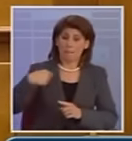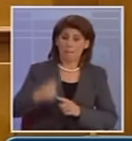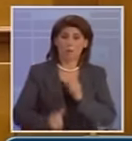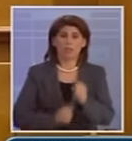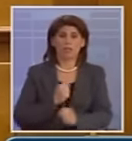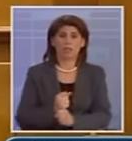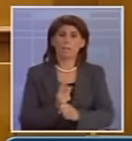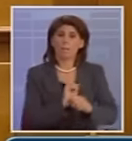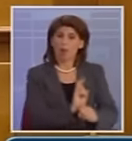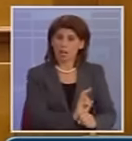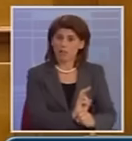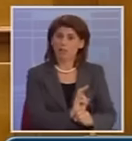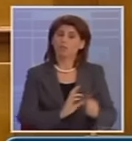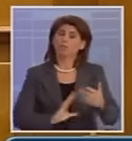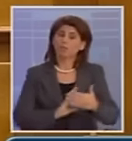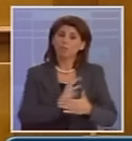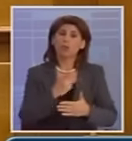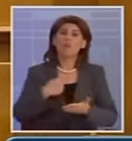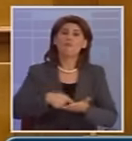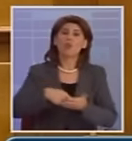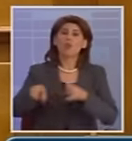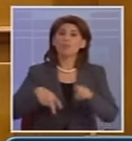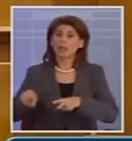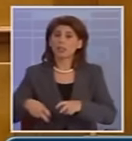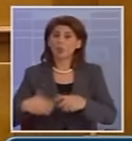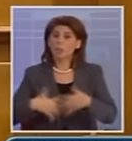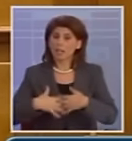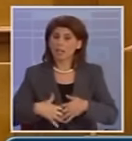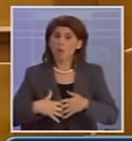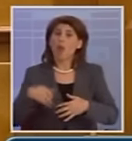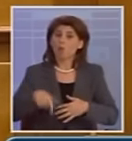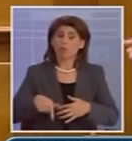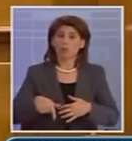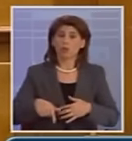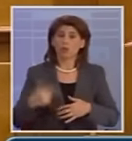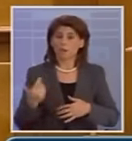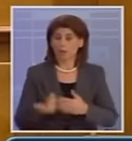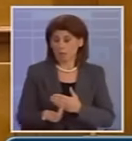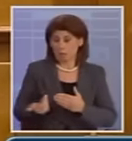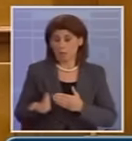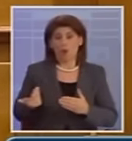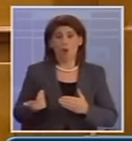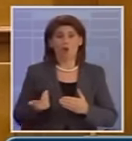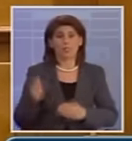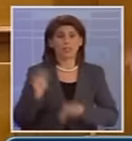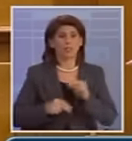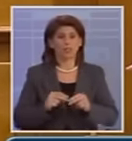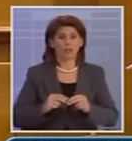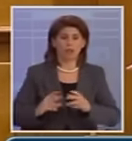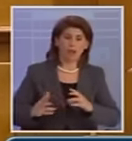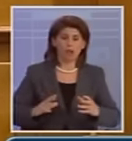σε πλεονάσματα, βελτιώθηκε ο φοροεισπρακτικός μηχανισμός, αυτός που τώρα με τις πρόωρες εκλογές έχει